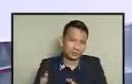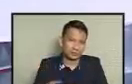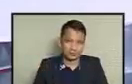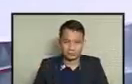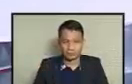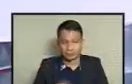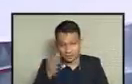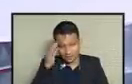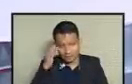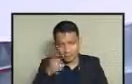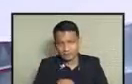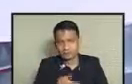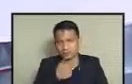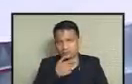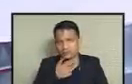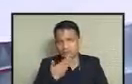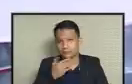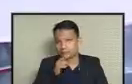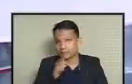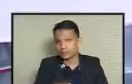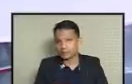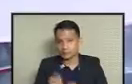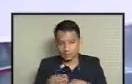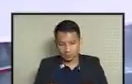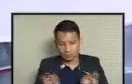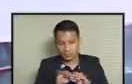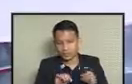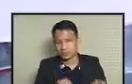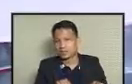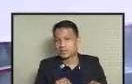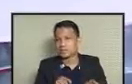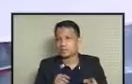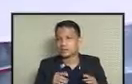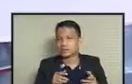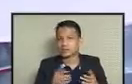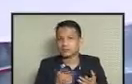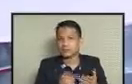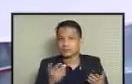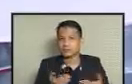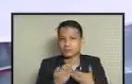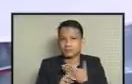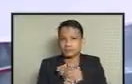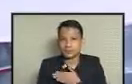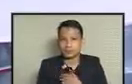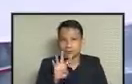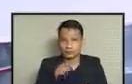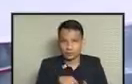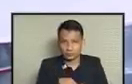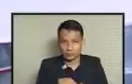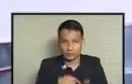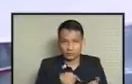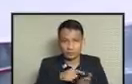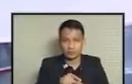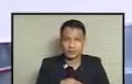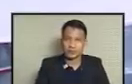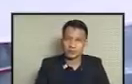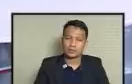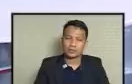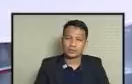pag nagka-minalas-malas sila. Ang importante rito, sir, may refund sa inyo yung 4,000 pesos na binayad yes, nyo. Yes,